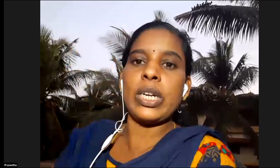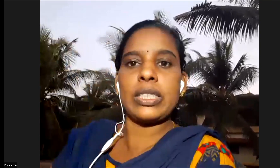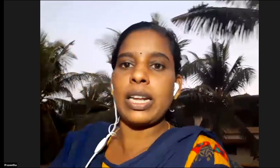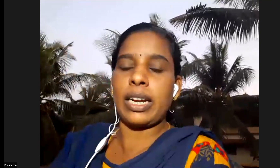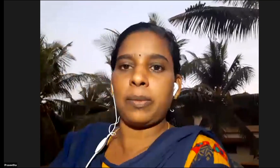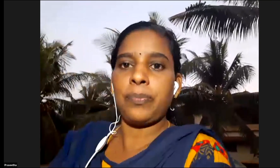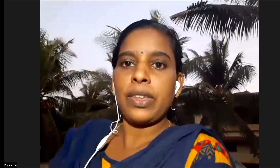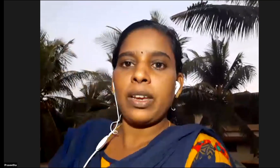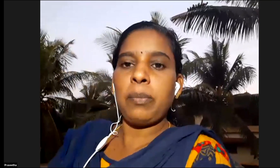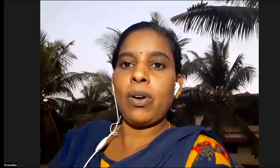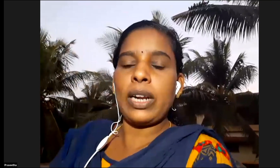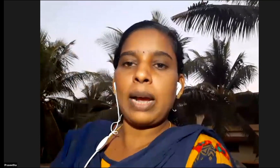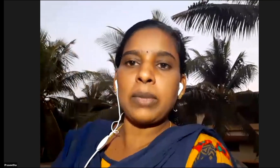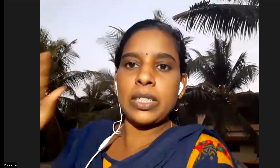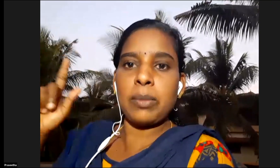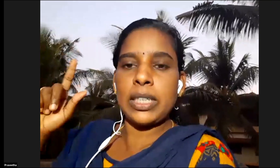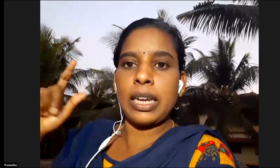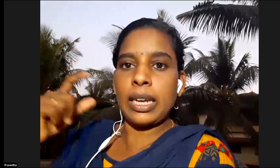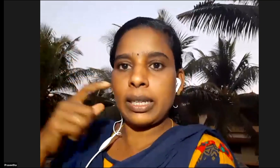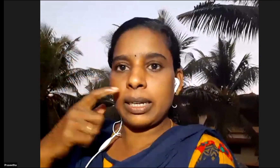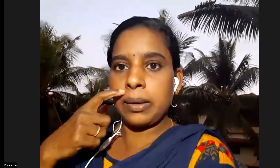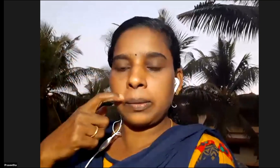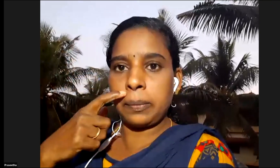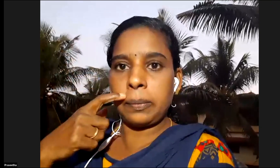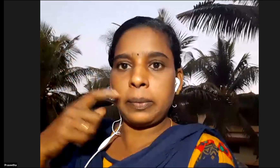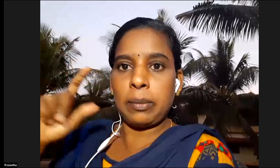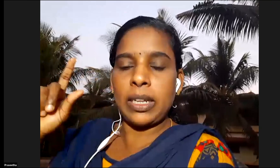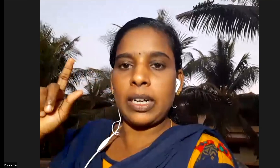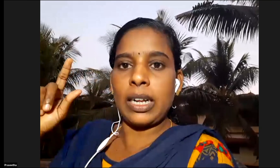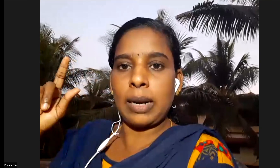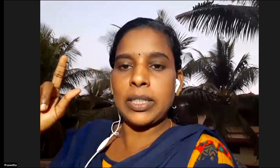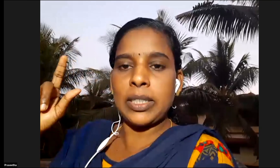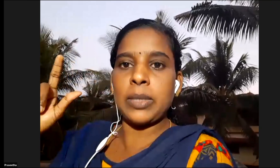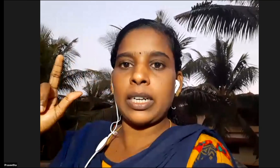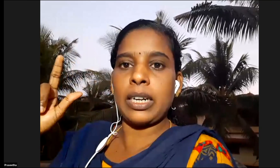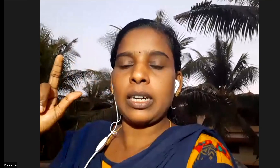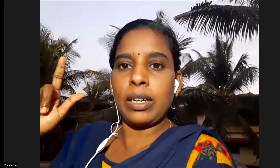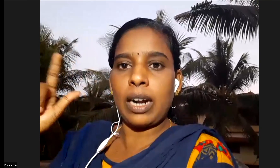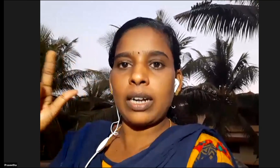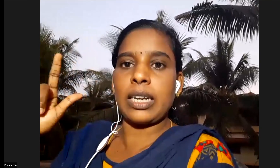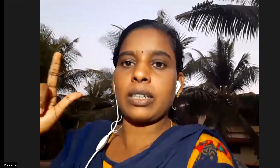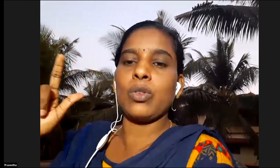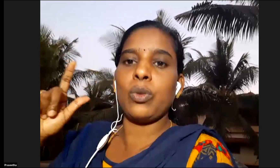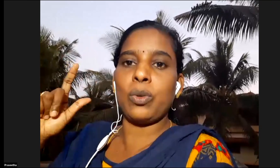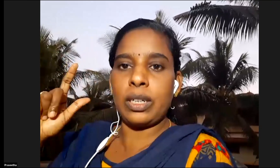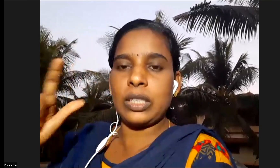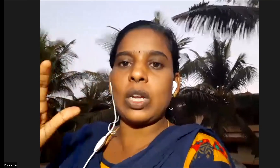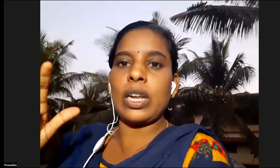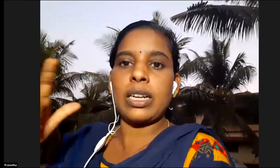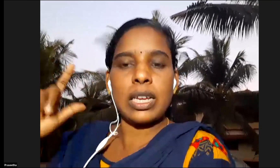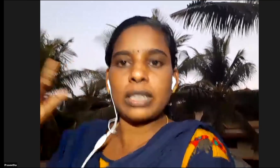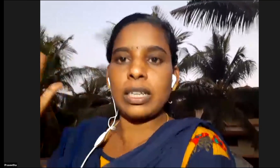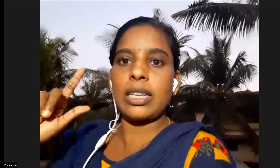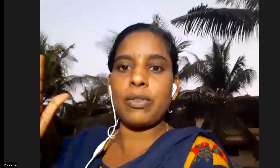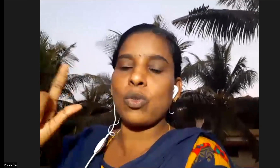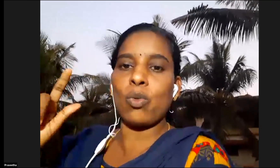ഒട്ടിച്ച ഒരു ഡിക്ഷണറി കിട്ടും. ഇപ്പോ രാമകൃഷ്ണ മിഷന്റെ, തമിഴ്നാട്ടിലുള്ള രാമകൃഷ്ണ മിഷൻ അടിച്ചിറക്കുന്ന ഒരു